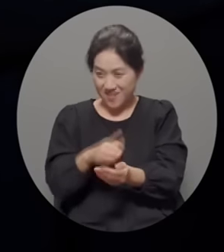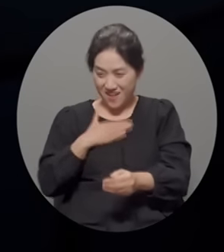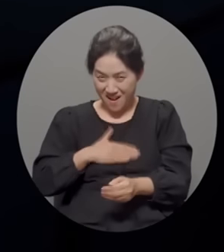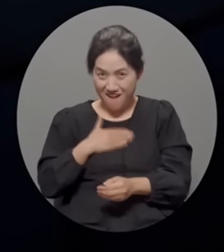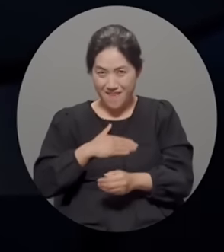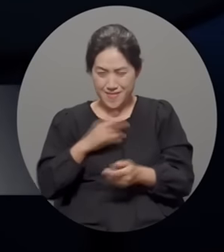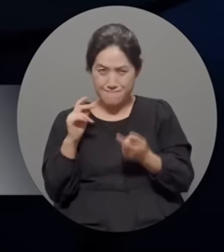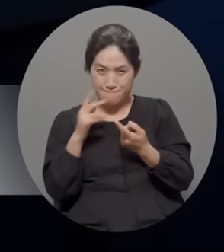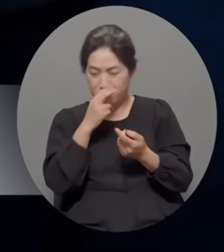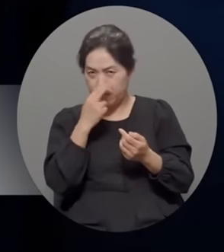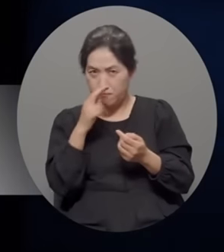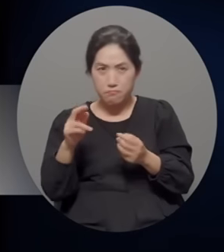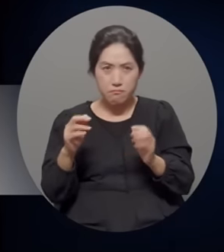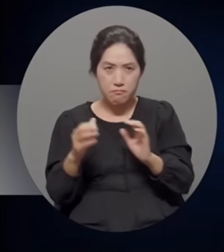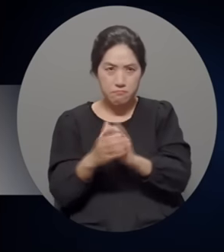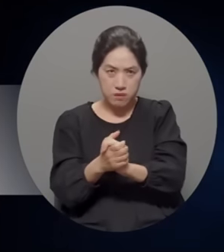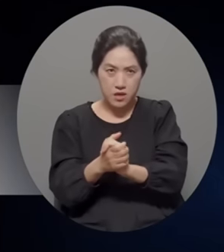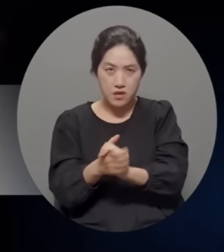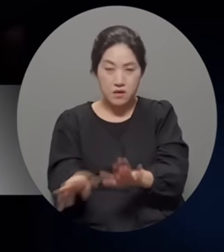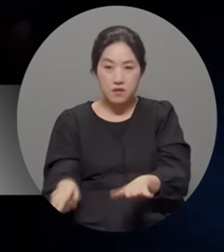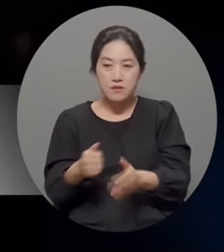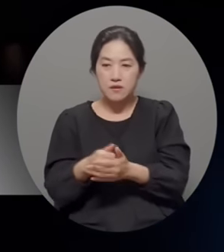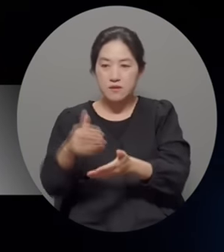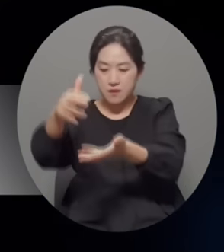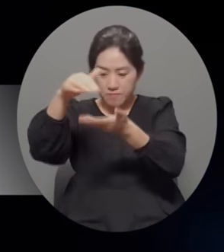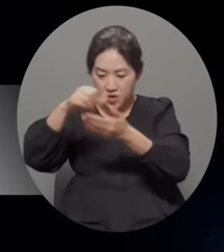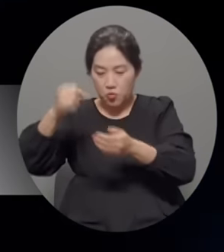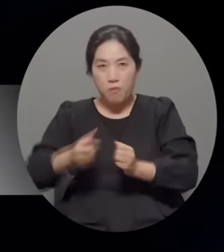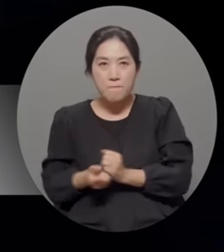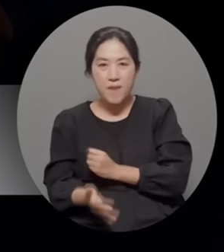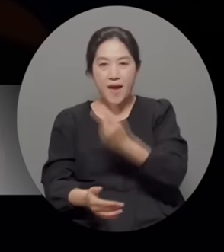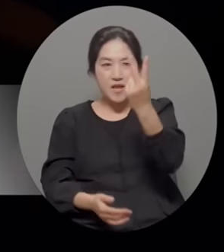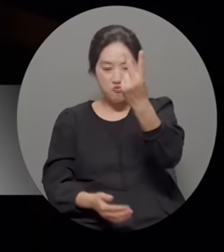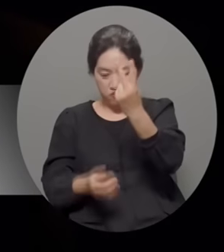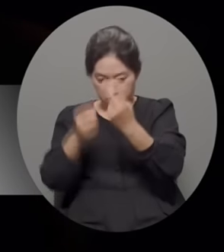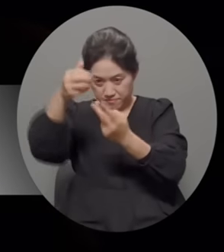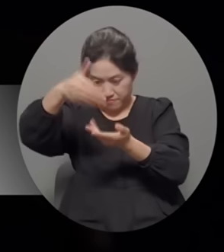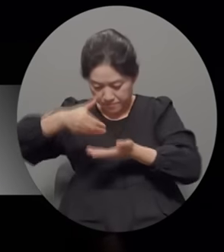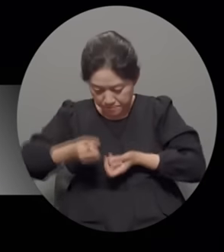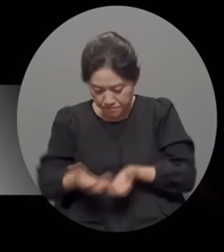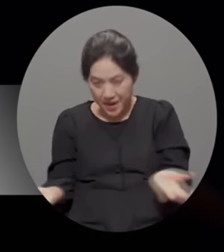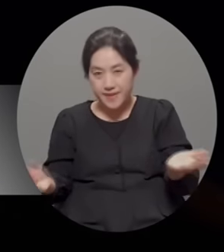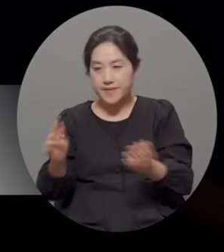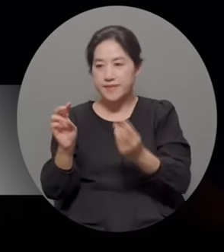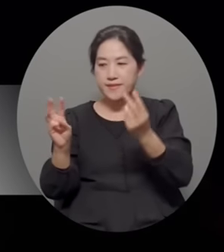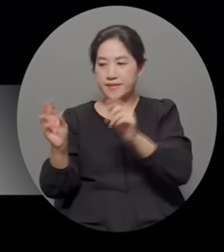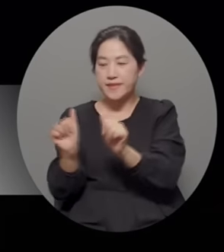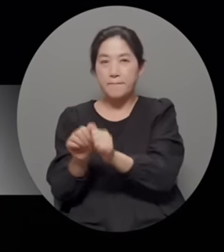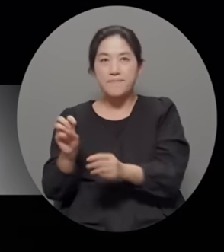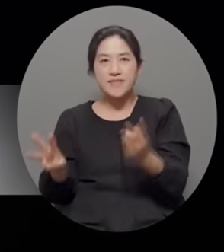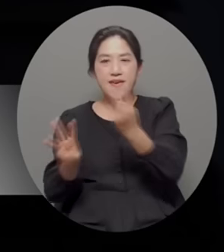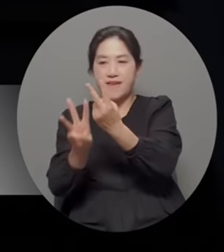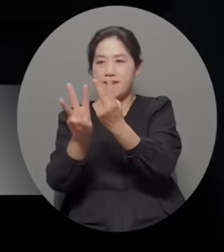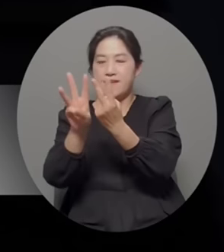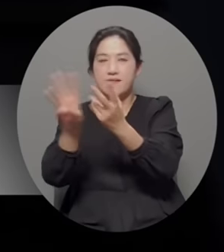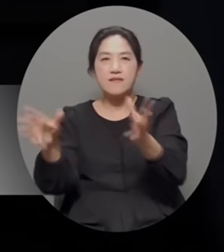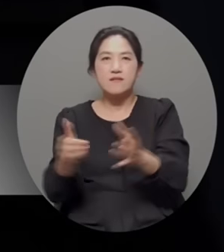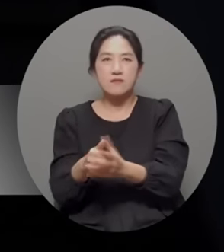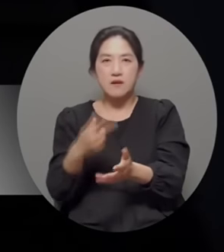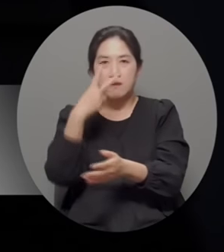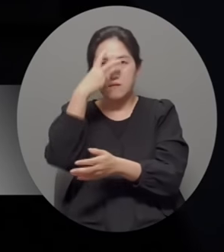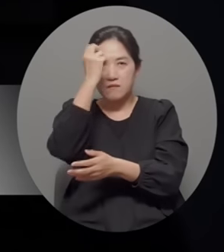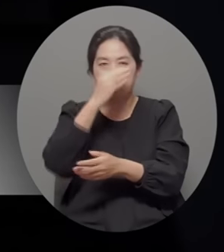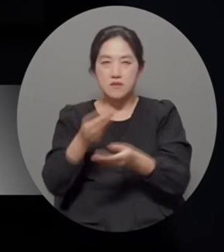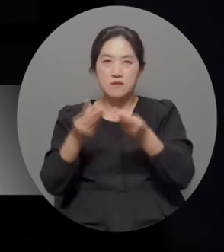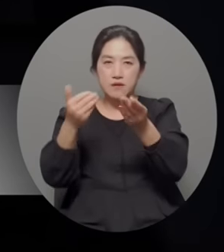경찰은 이들에게서 음란물을 받아 재유포한 남성 3명도 함께 검찰에 넘겼습니다. 가해자 5명으로부터